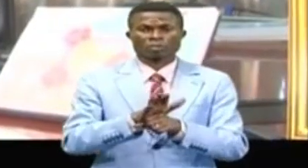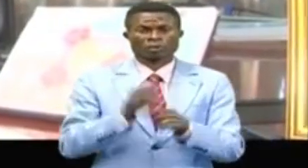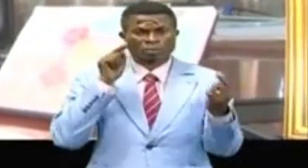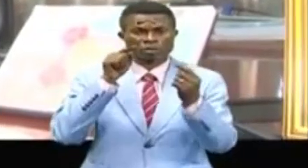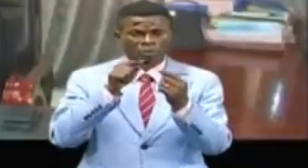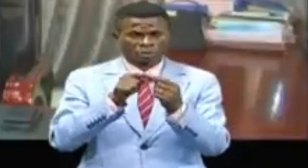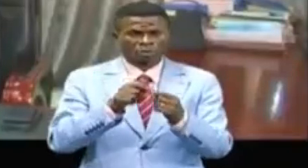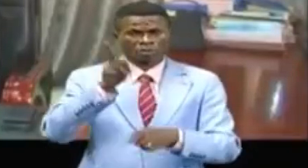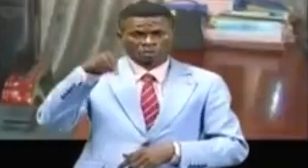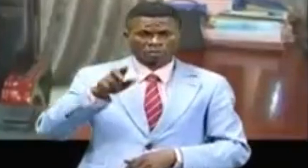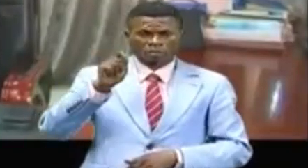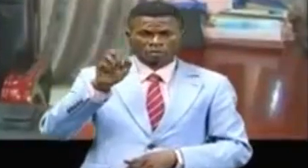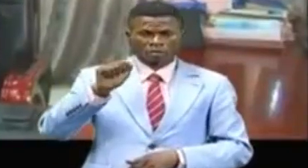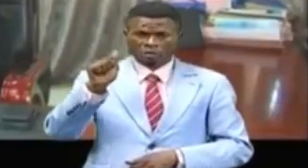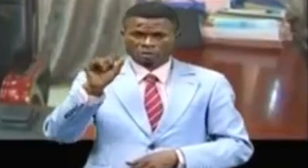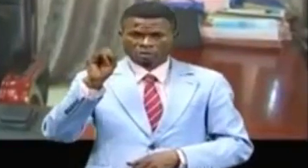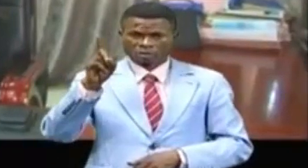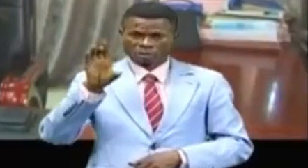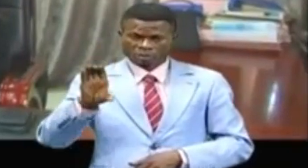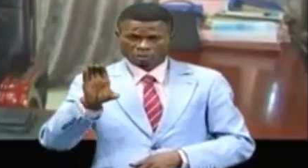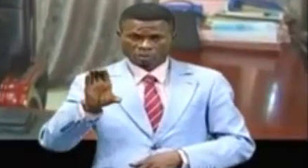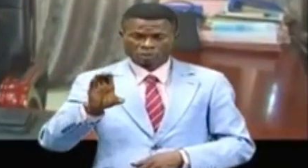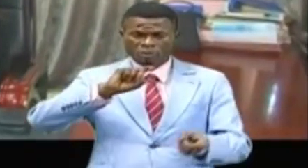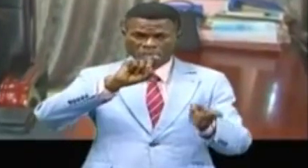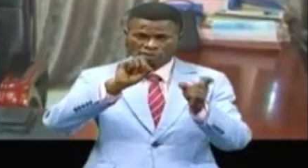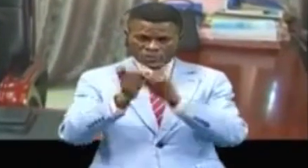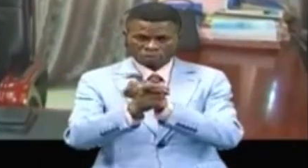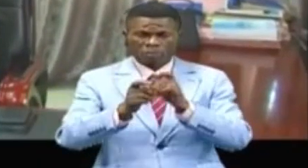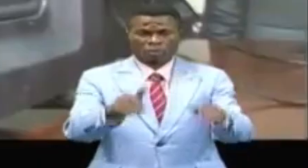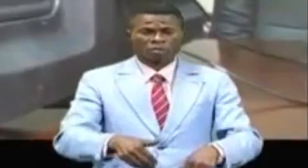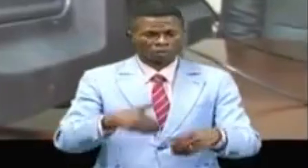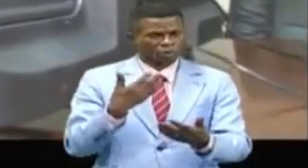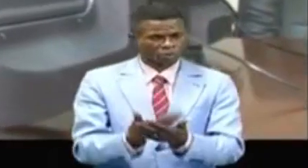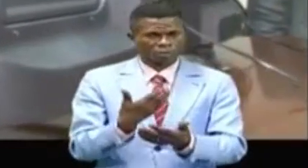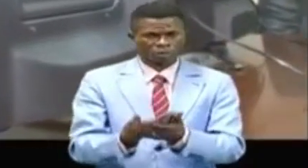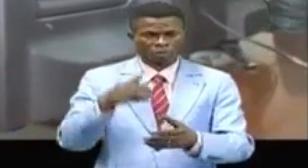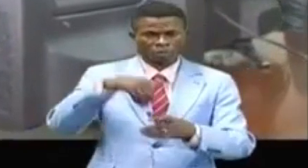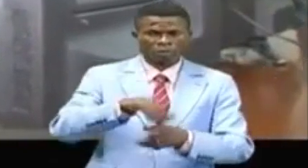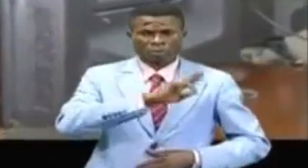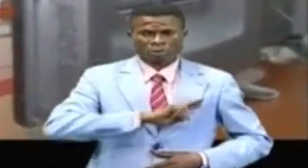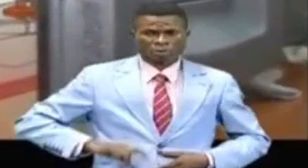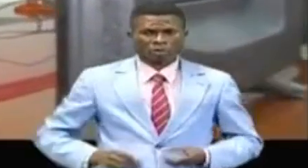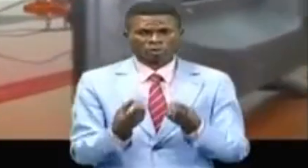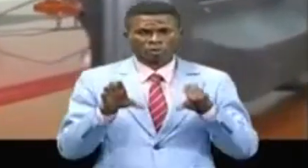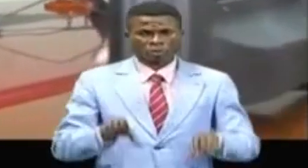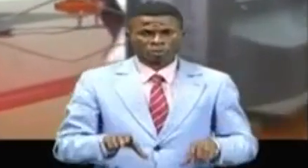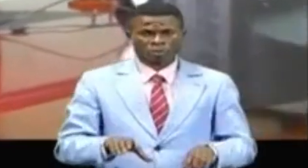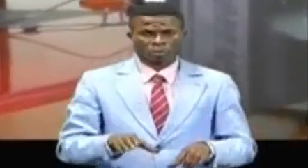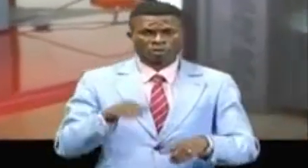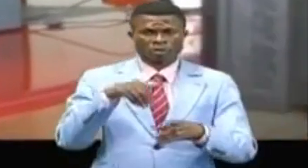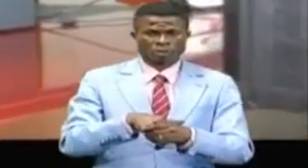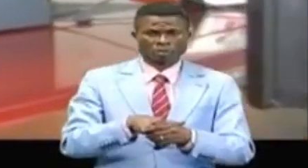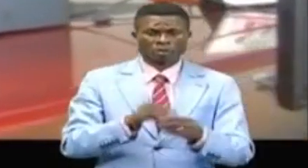du PTAPUDC est d'assurer une transformation agricole rapide de la République démocratique du Congo à travers